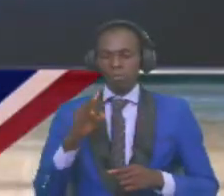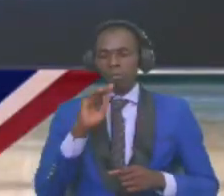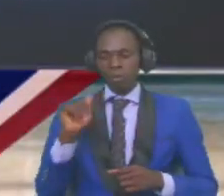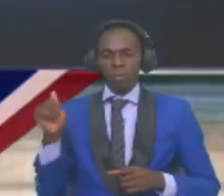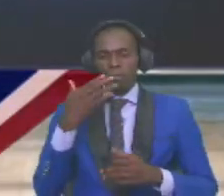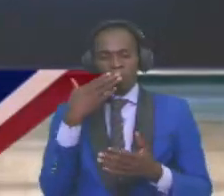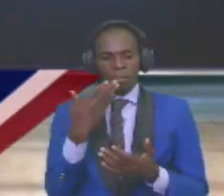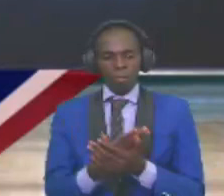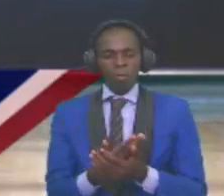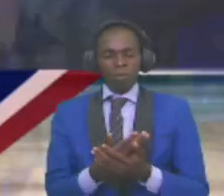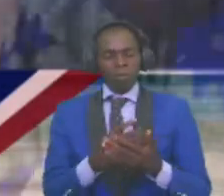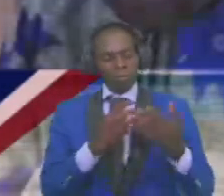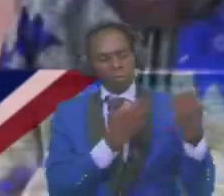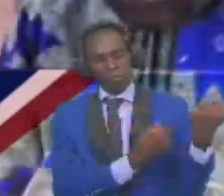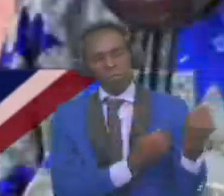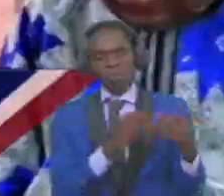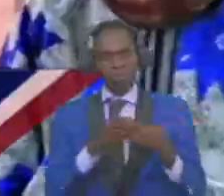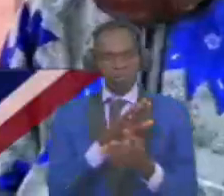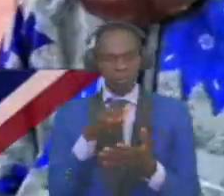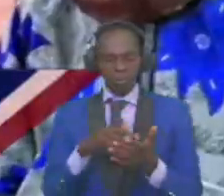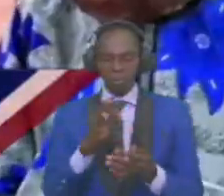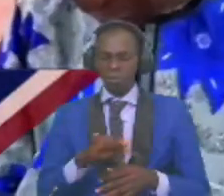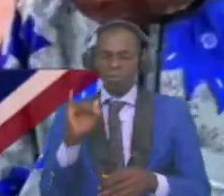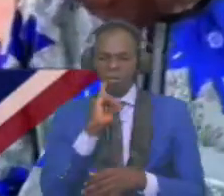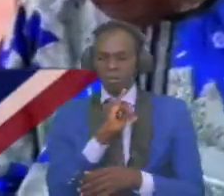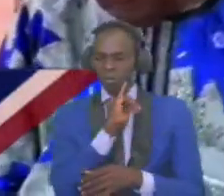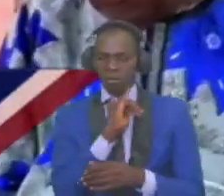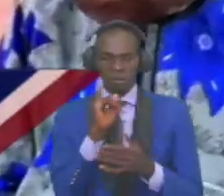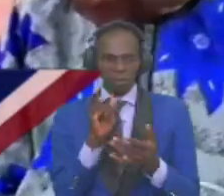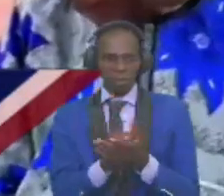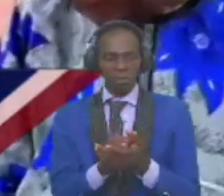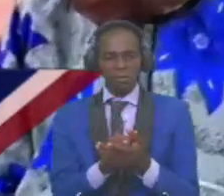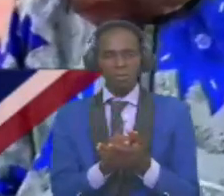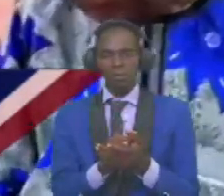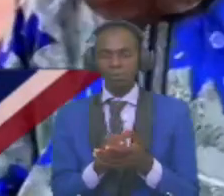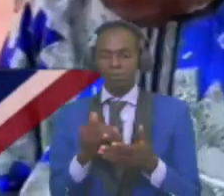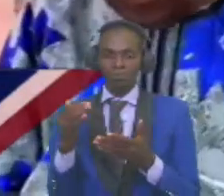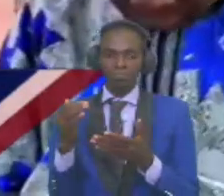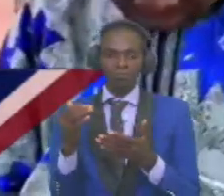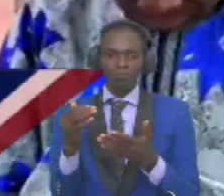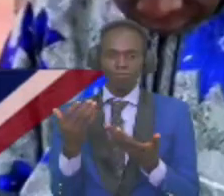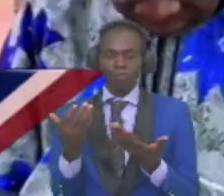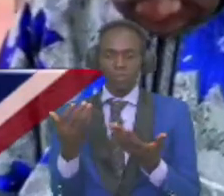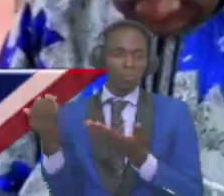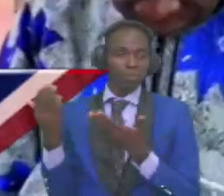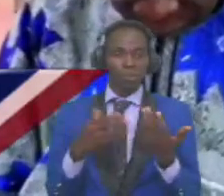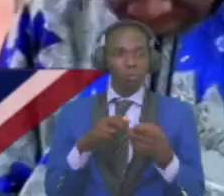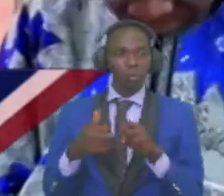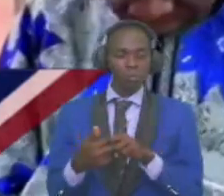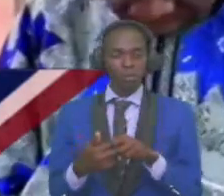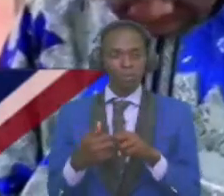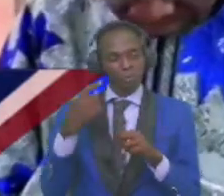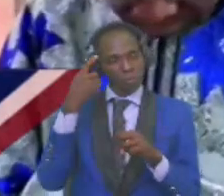pitoaré propre ou au milieu des enfants d'israël qui ont posé beaucoup de problèmes pour moïse